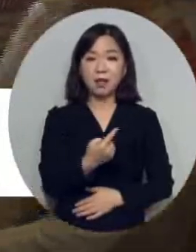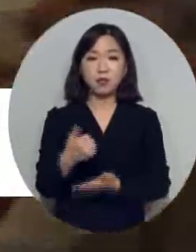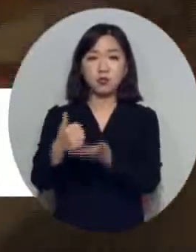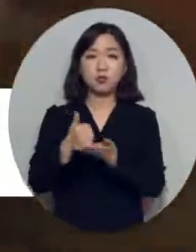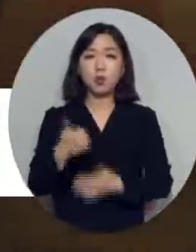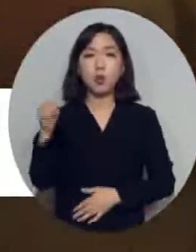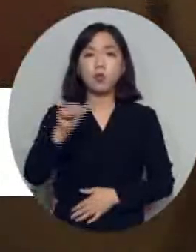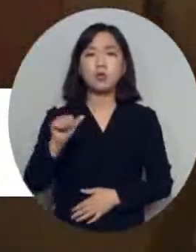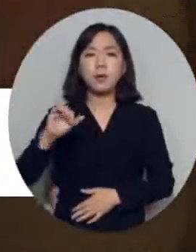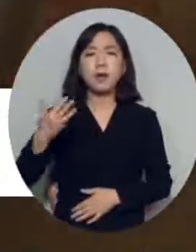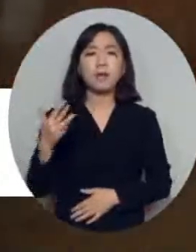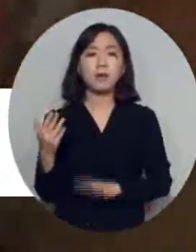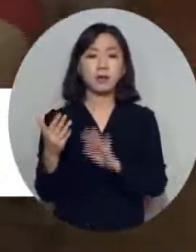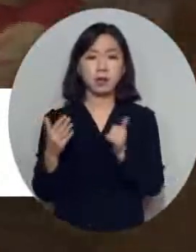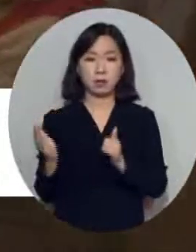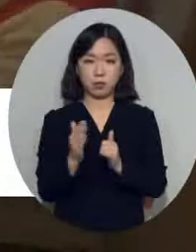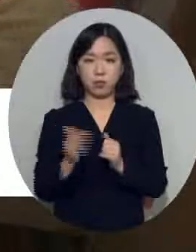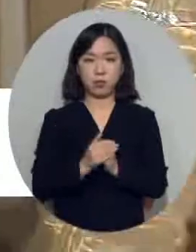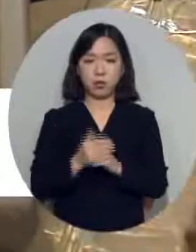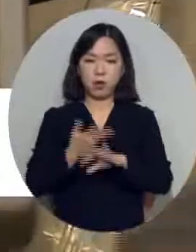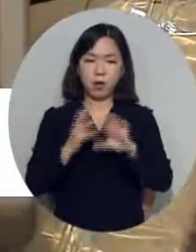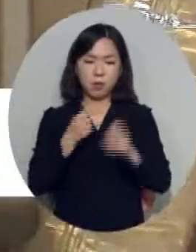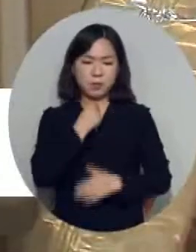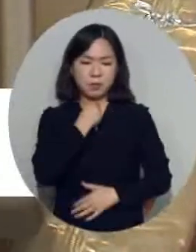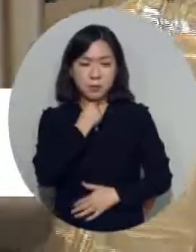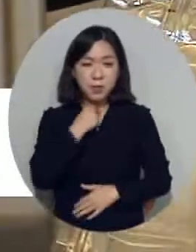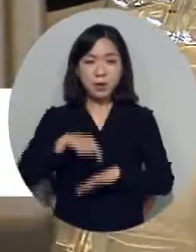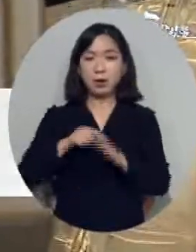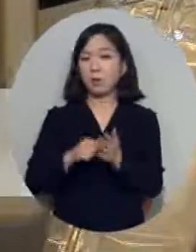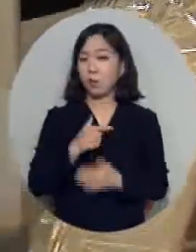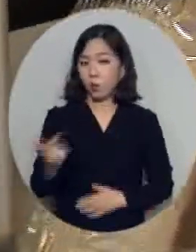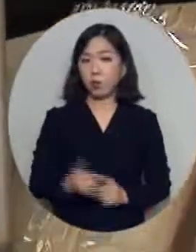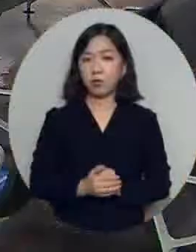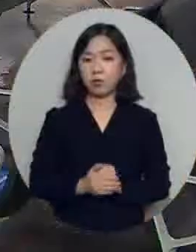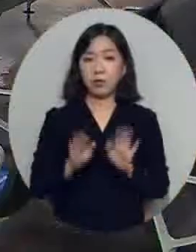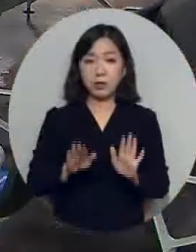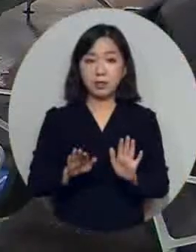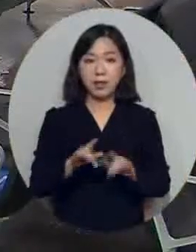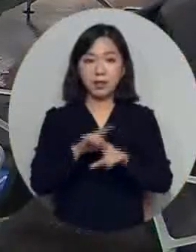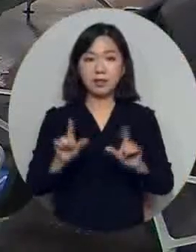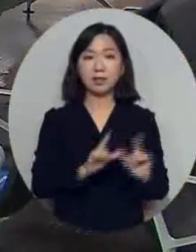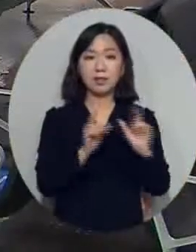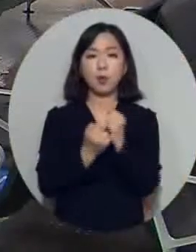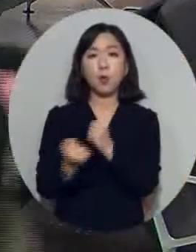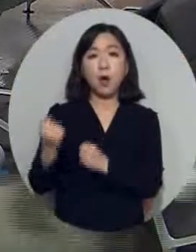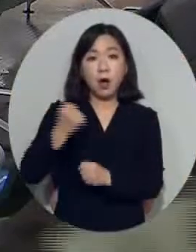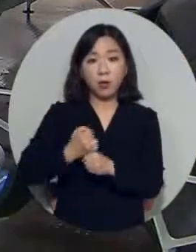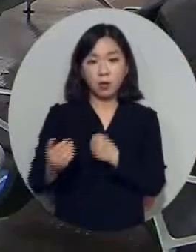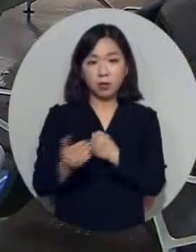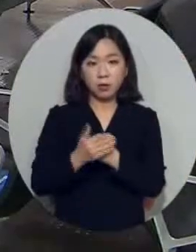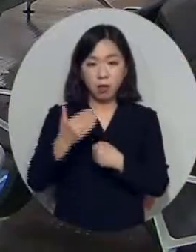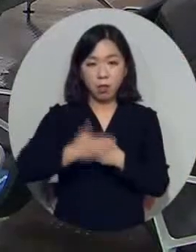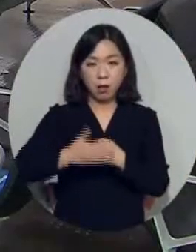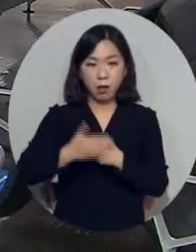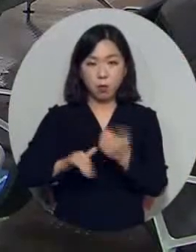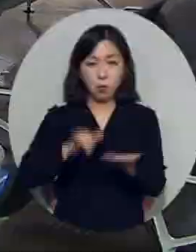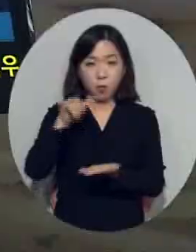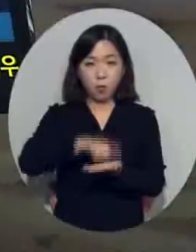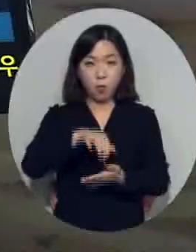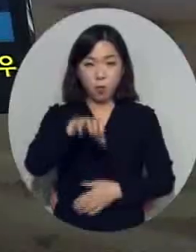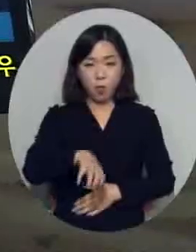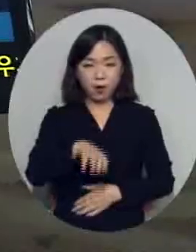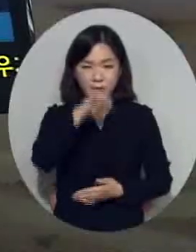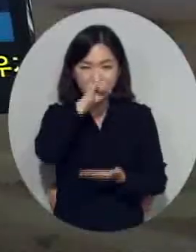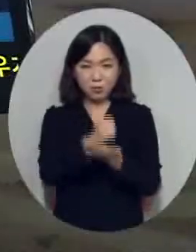5,800명, 그만큼 해외여행 열망이 컸음을 보여줍니다. 이제 단계적 일상 회복이 시작되면서 대구 공항도 정상화의